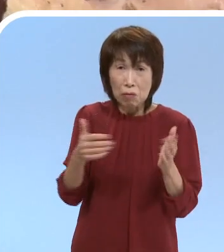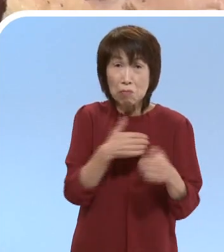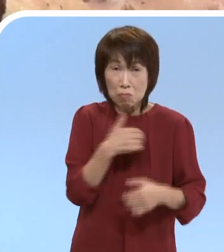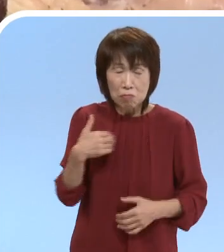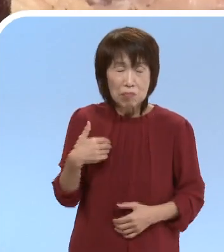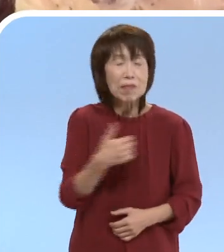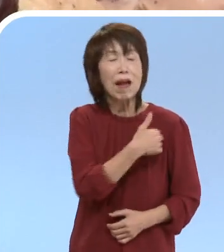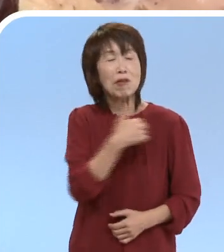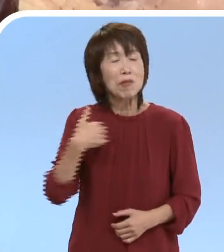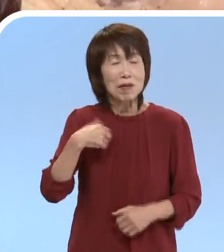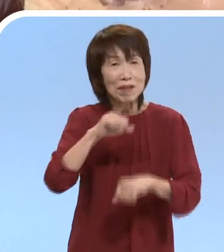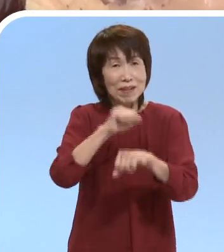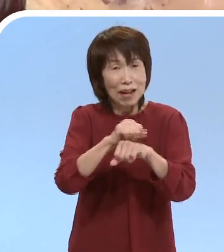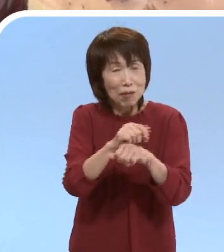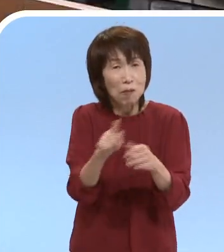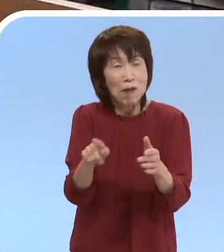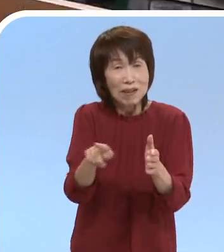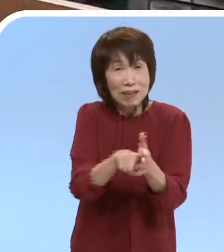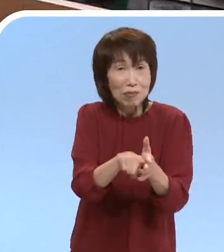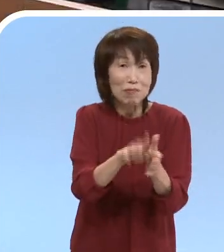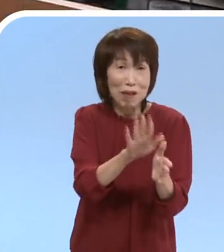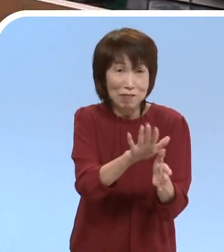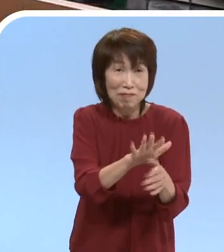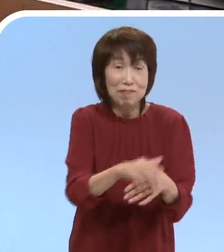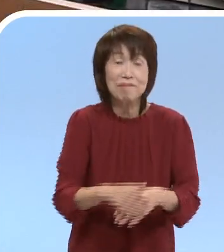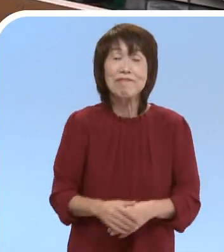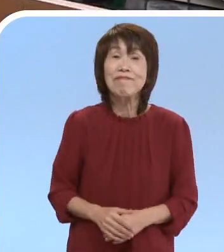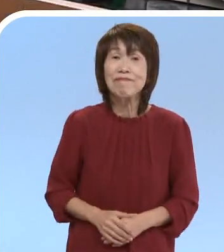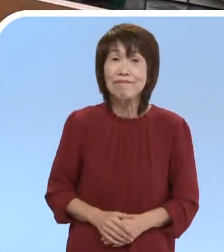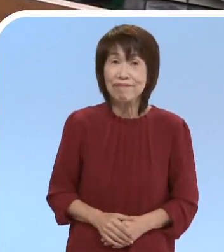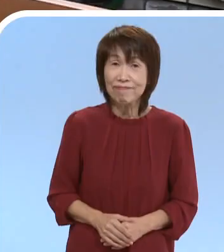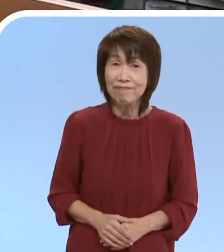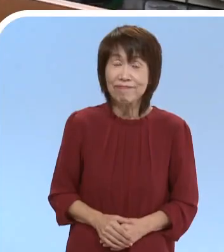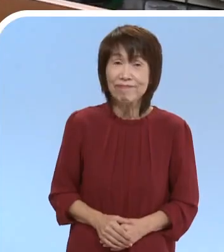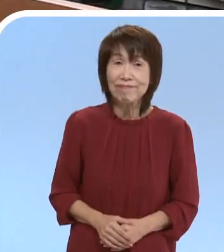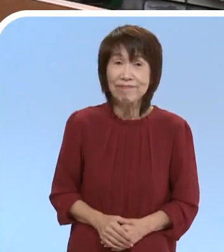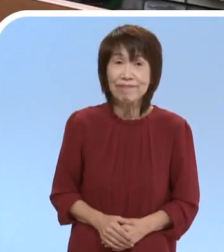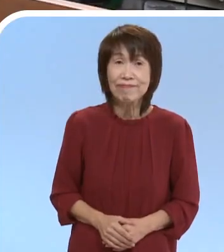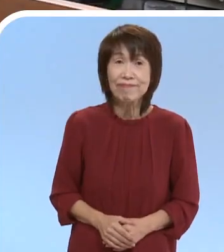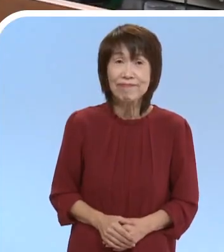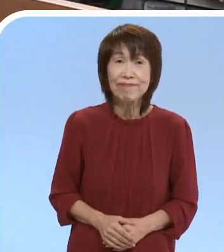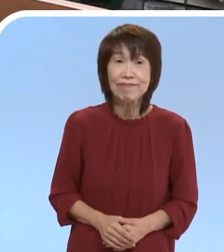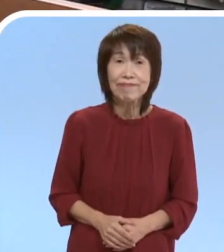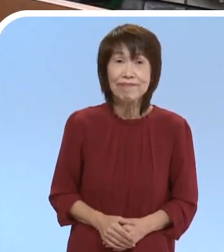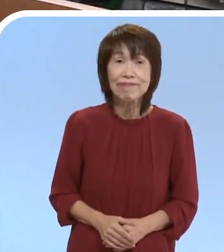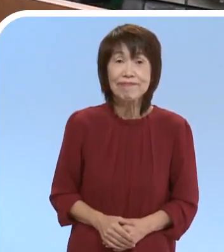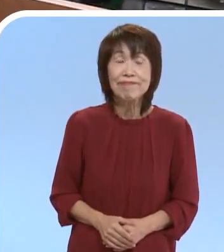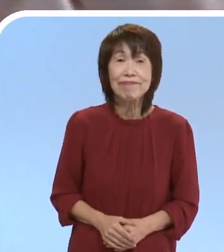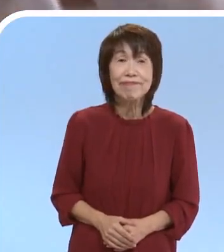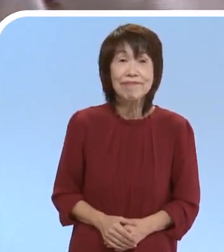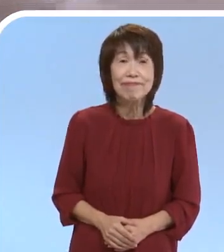か。 あのキットになってますので、 うん、それでは調理スタート。